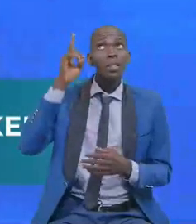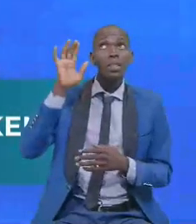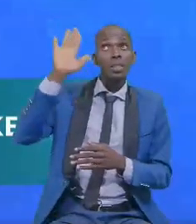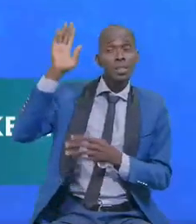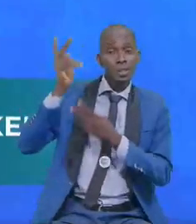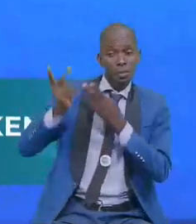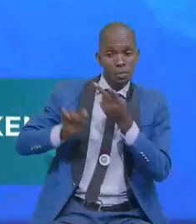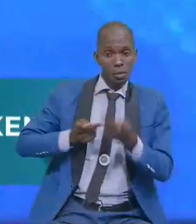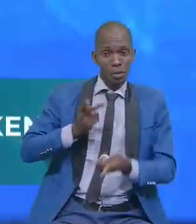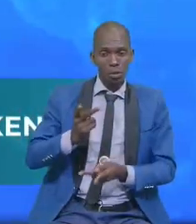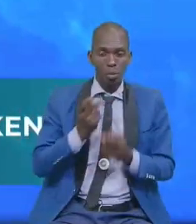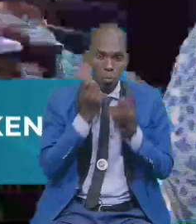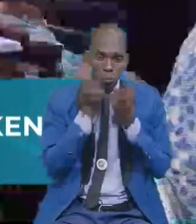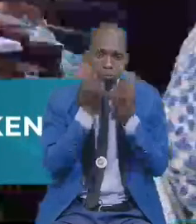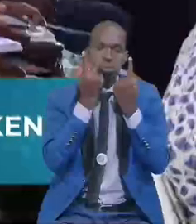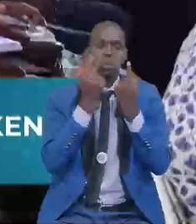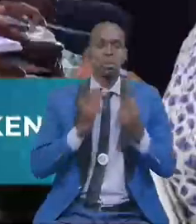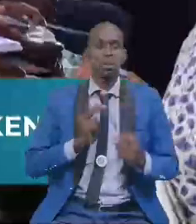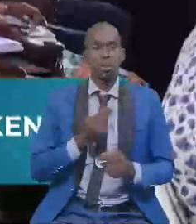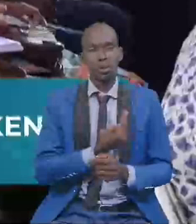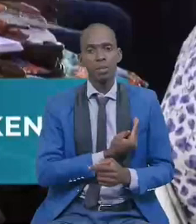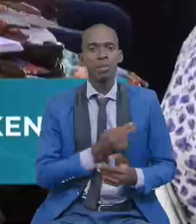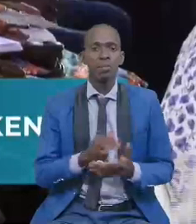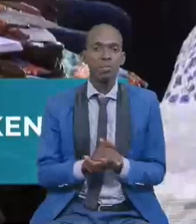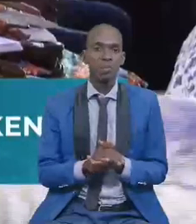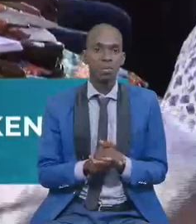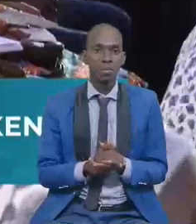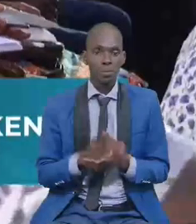Sa visitation nous réveille.